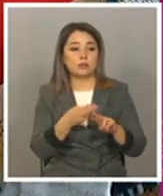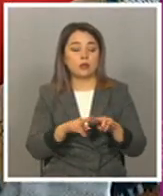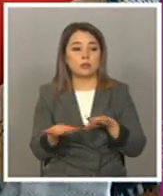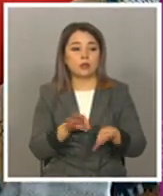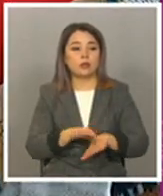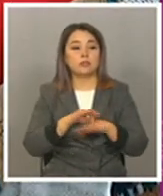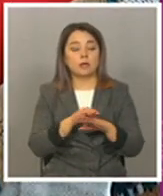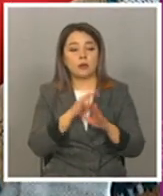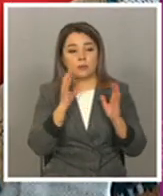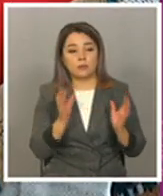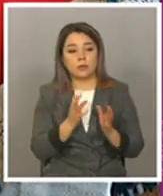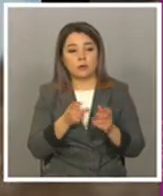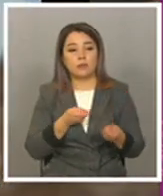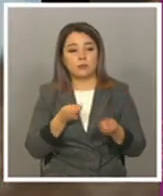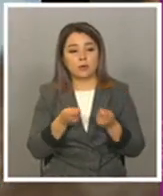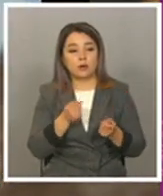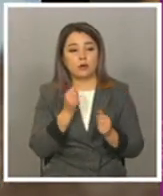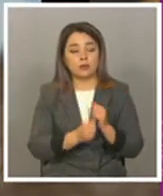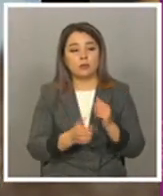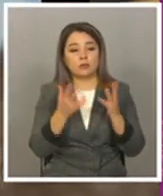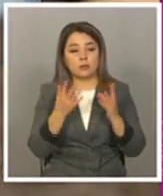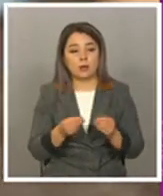сайын күшейтіп отыр.